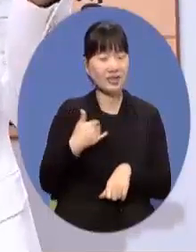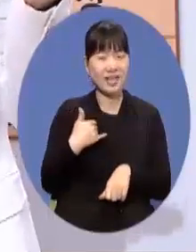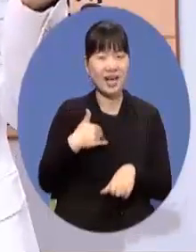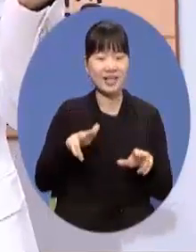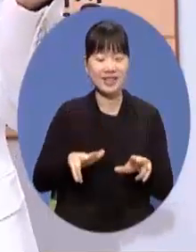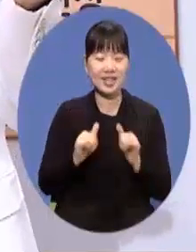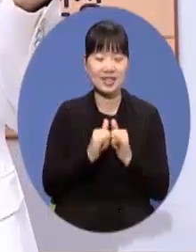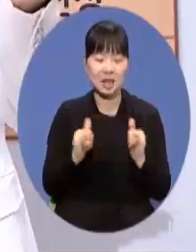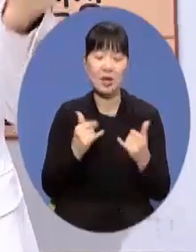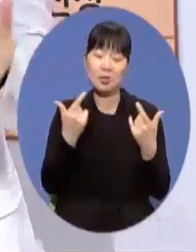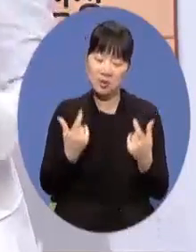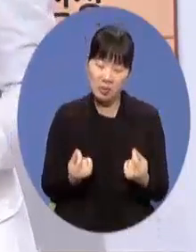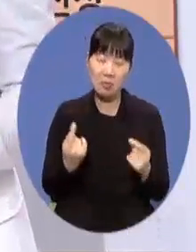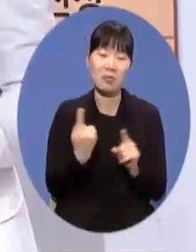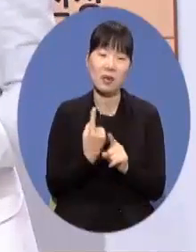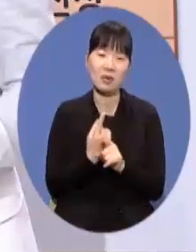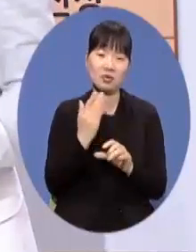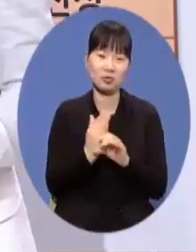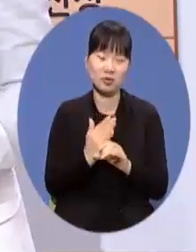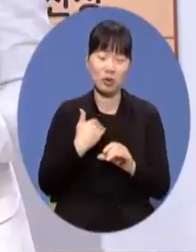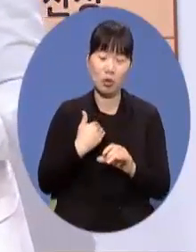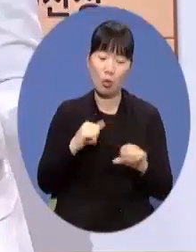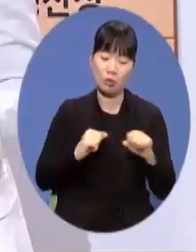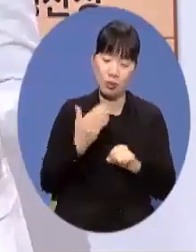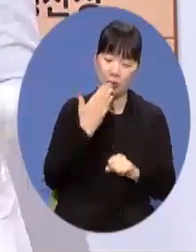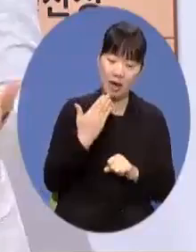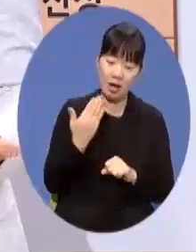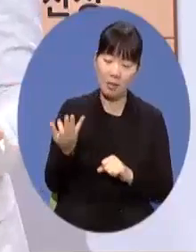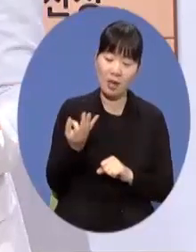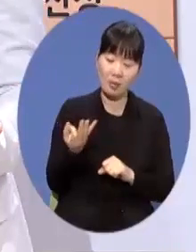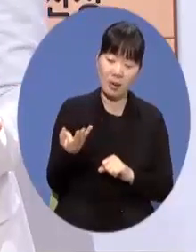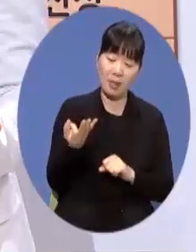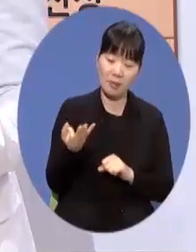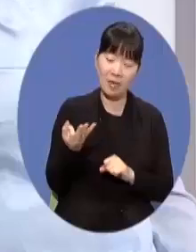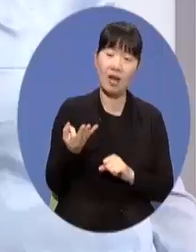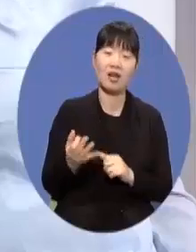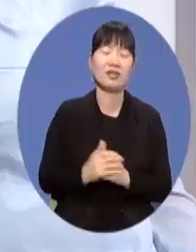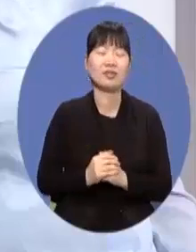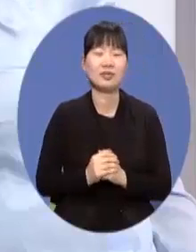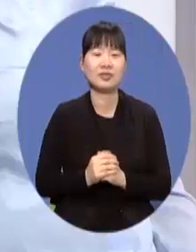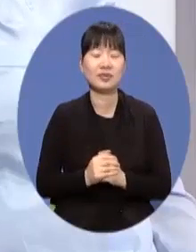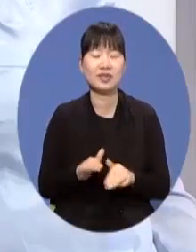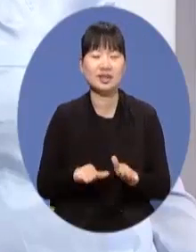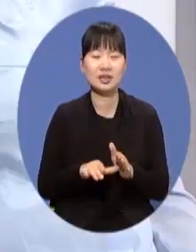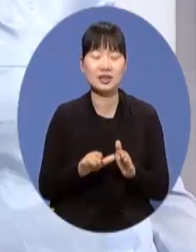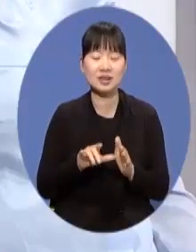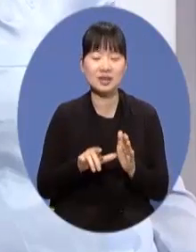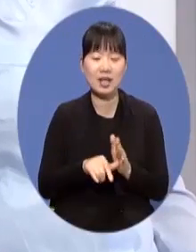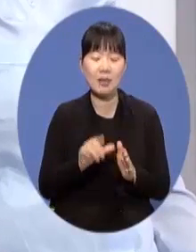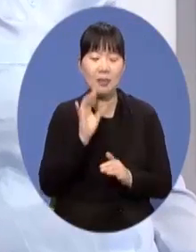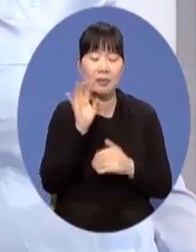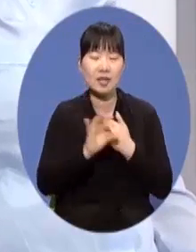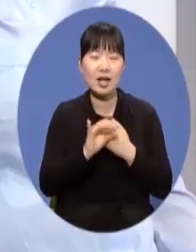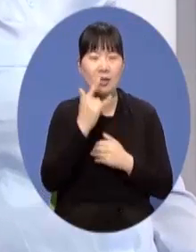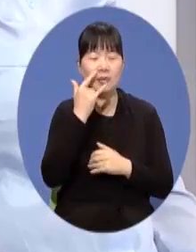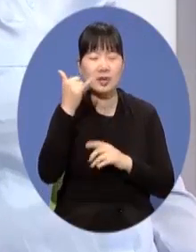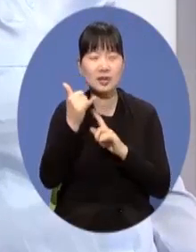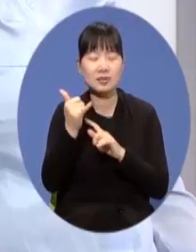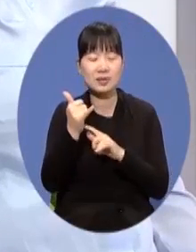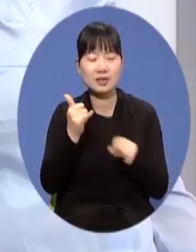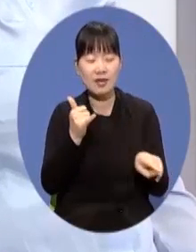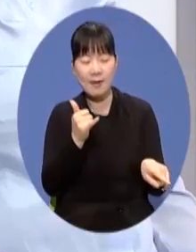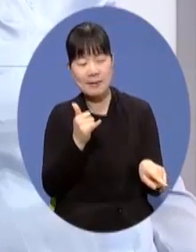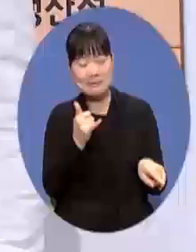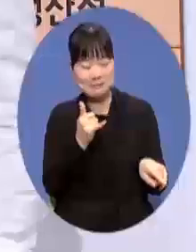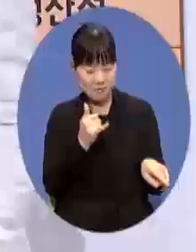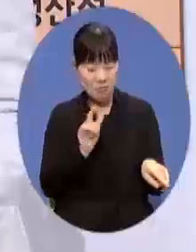이제 사람꼴 돼가요. 나 움직일 수 있잖아요. 봐요, 봐요. 이렇게 하는 거예요. 그랬는데 이때 만일에 엄마 아빠가